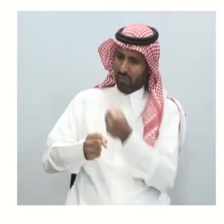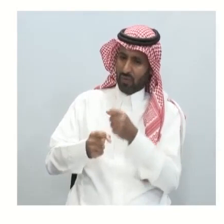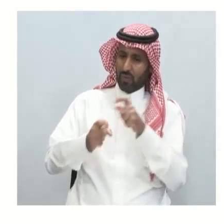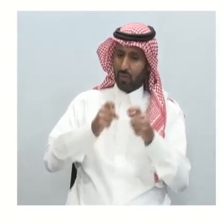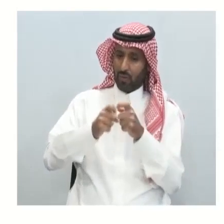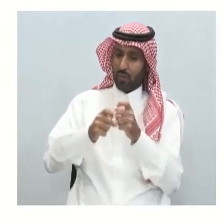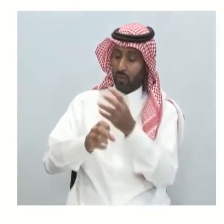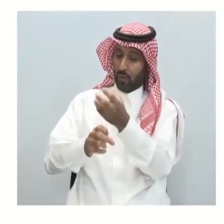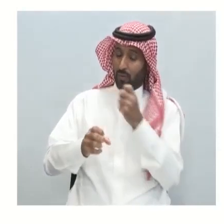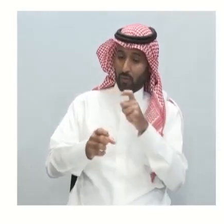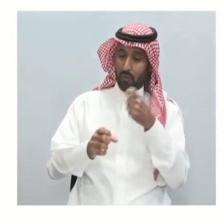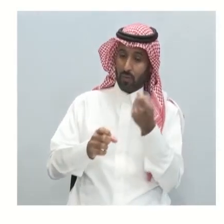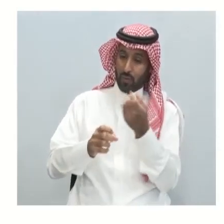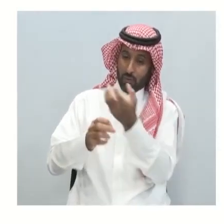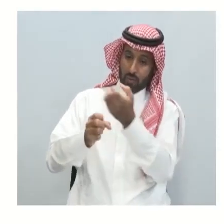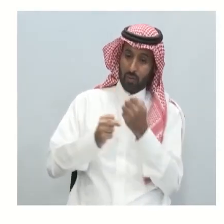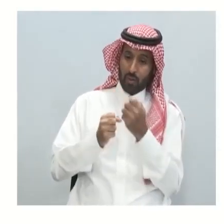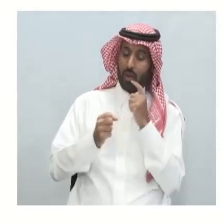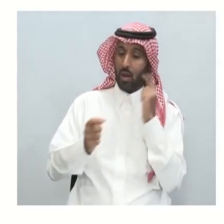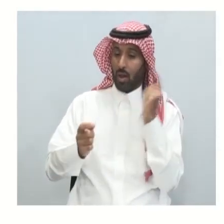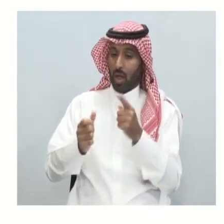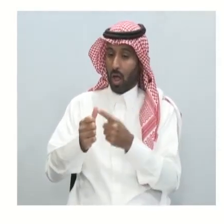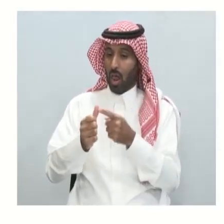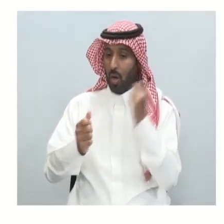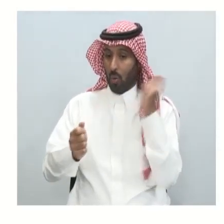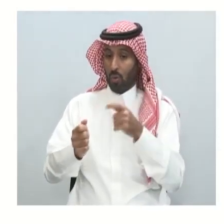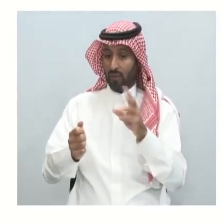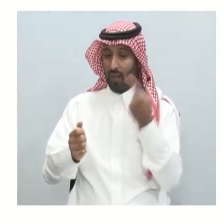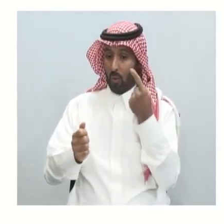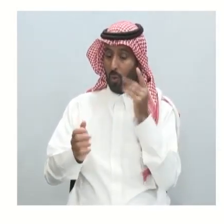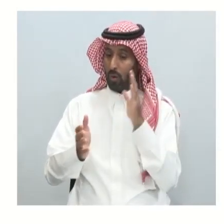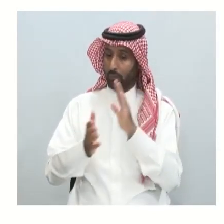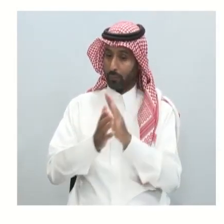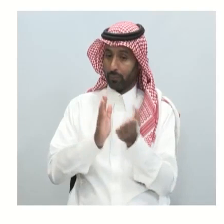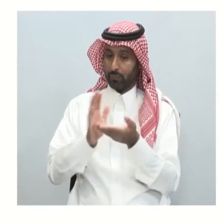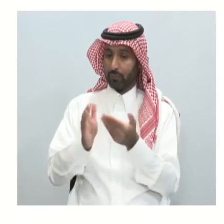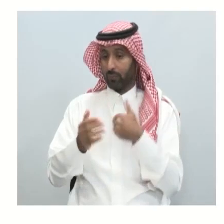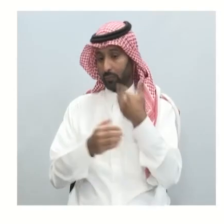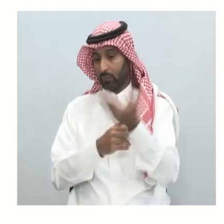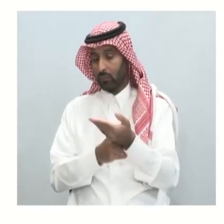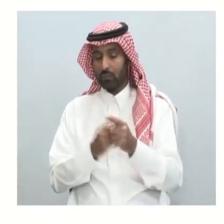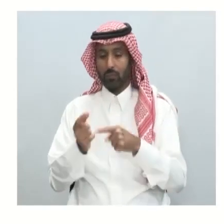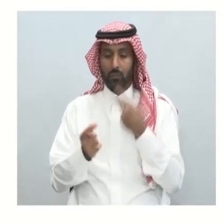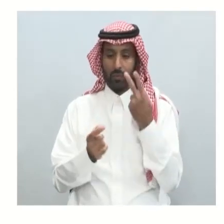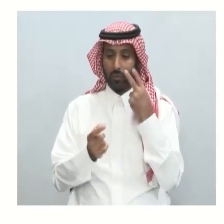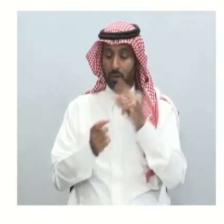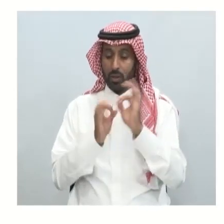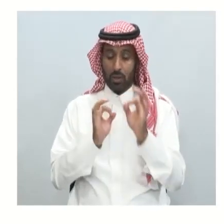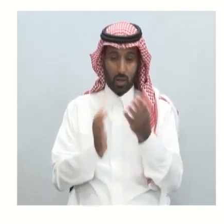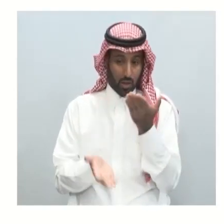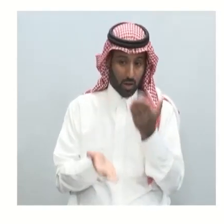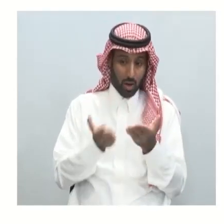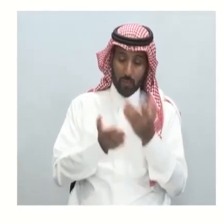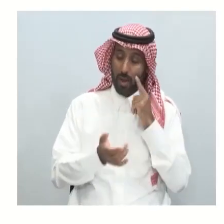في الرابطه حققنا الهدف الاول في الحصه الماضيه اليوم سنكمل الهدف الثاني نقارن بين الروابط